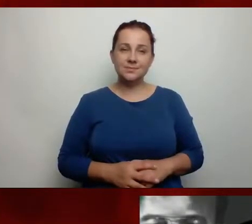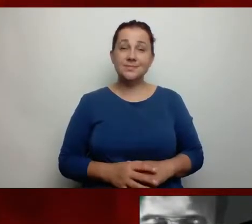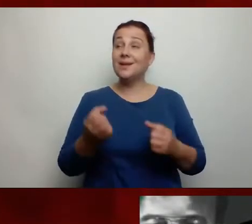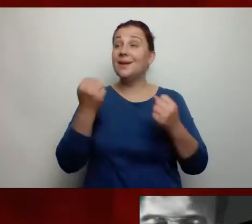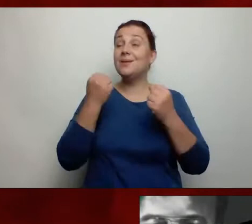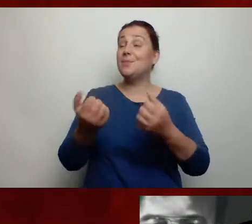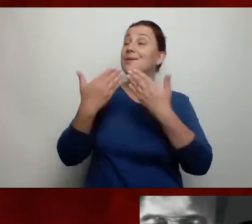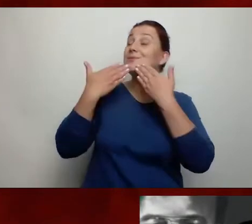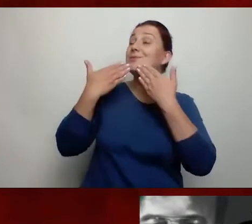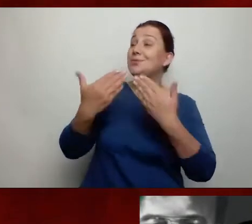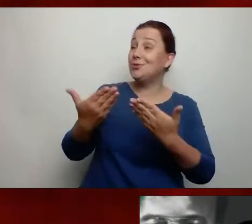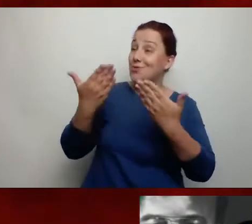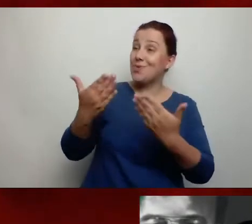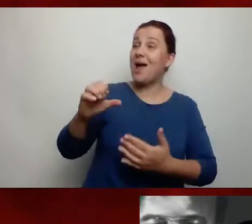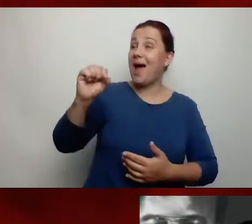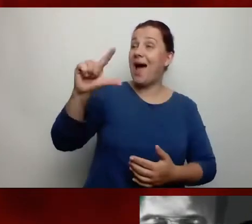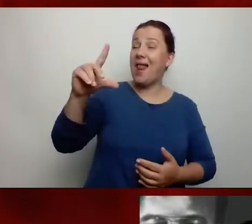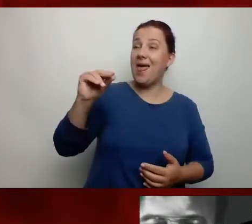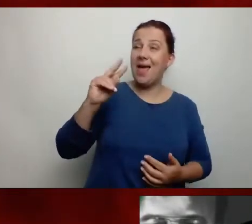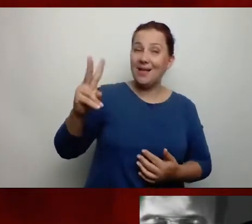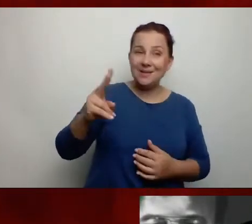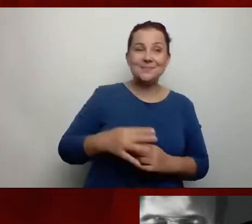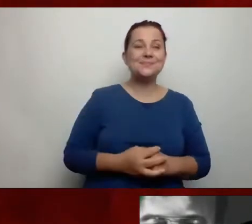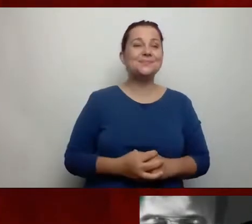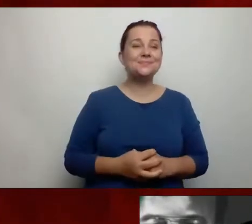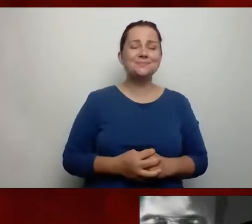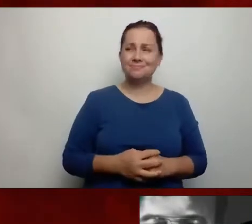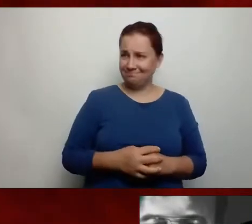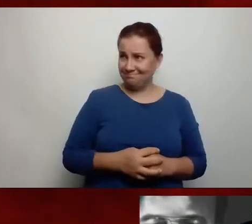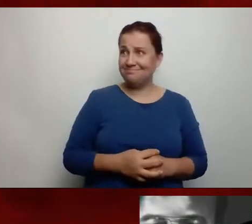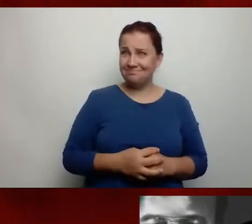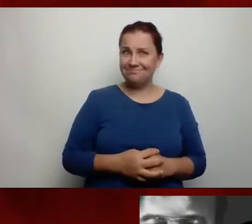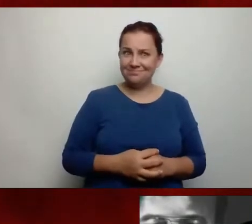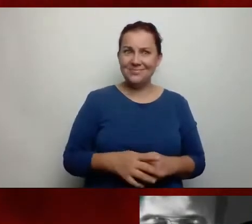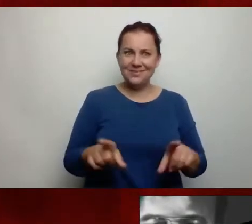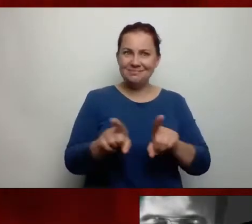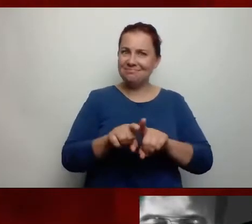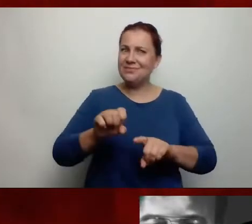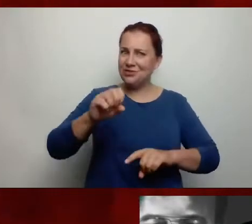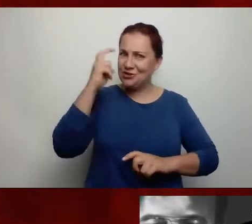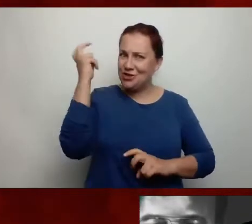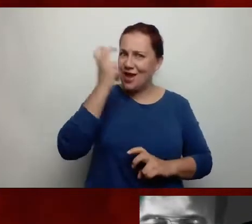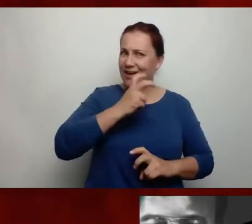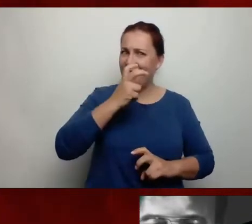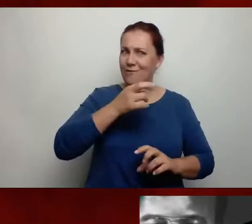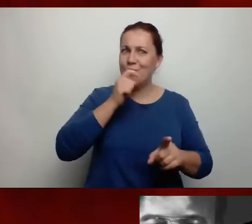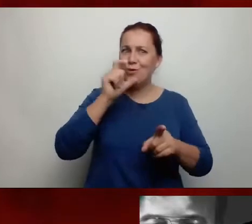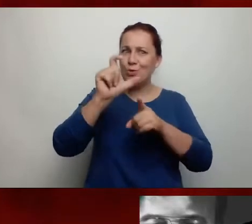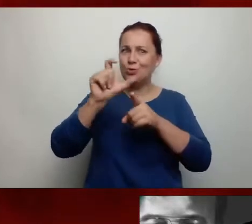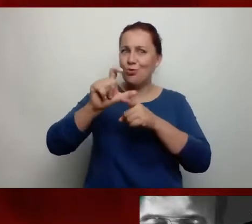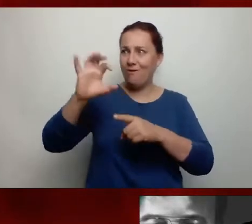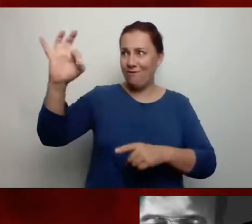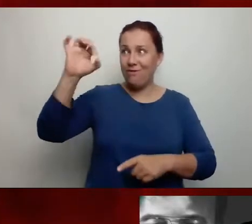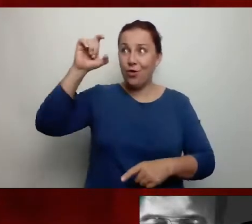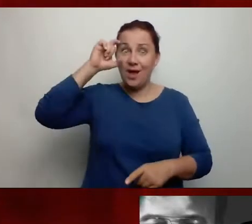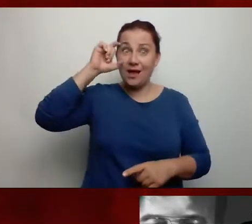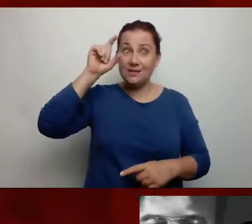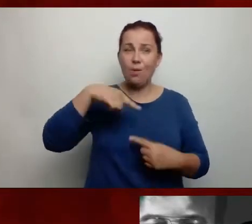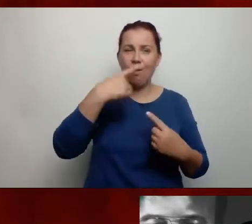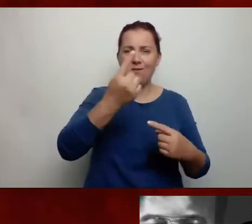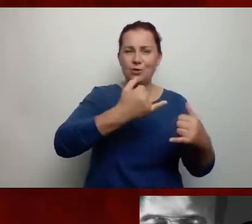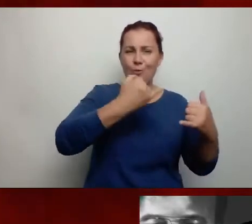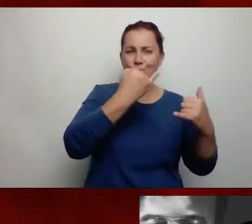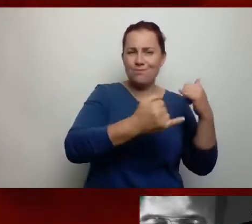Bardzo dziękujemy, Alek. No to rzeczywiście zarówno malownicze określenie z ust Jacka, jak i